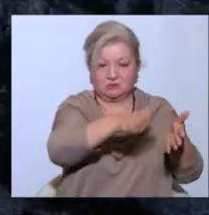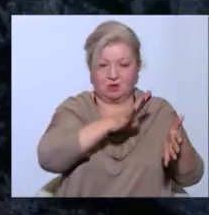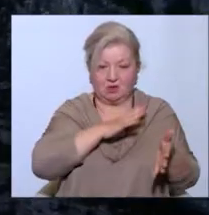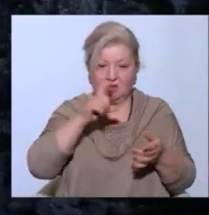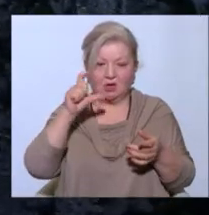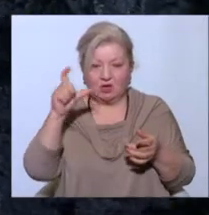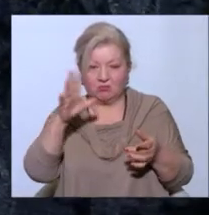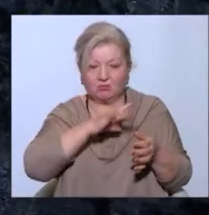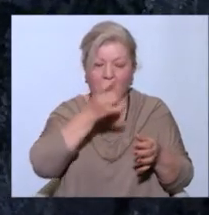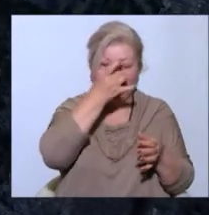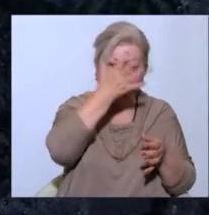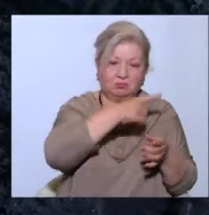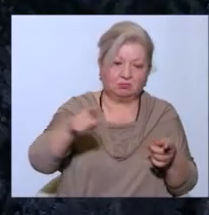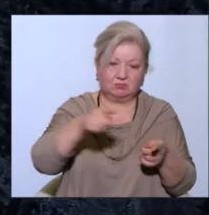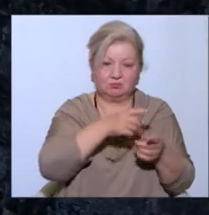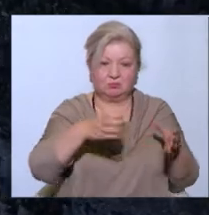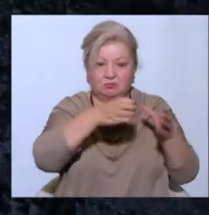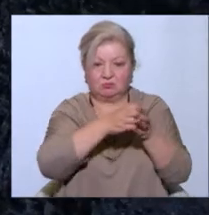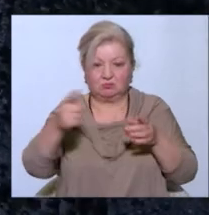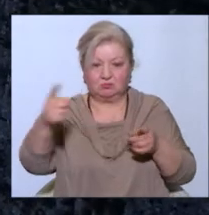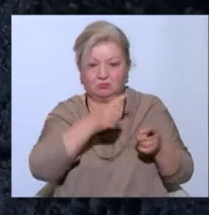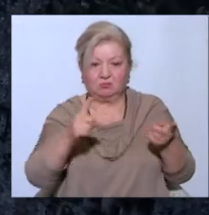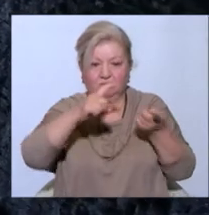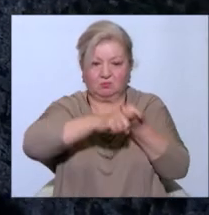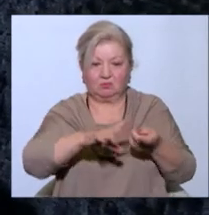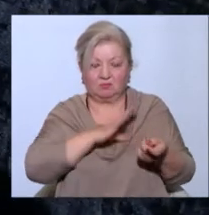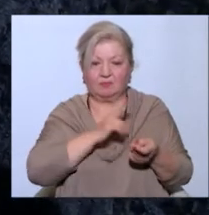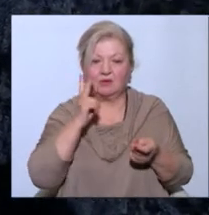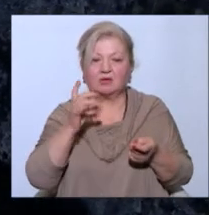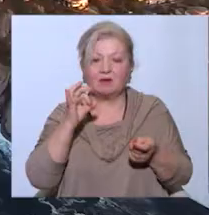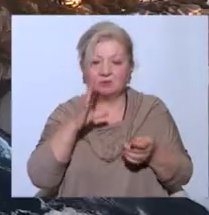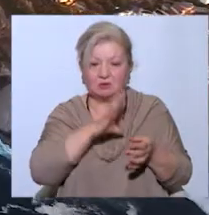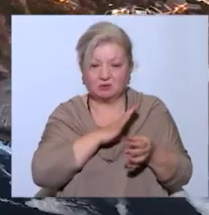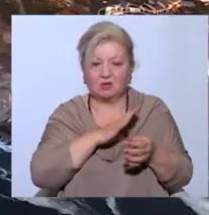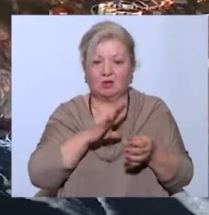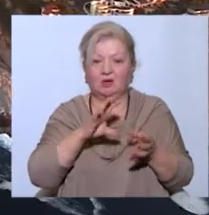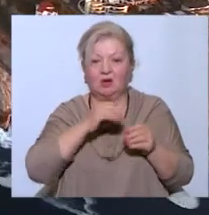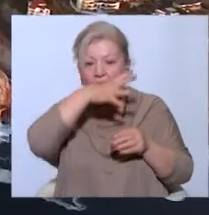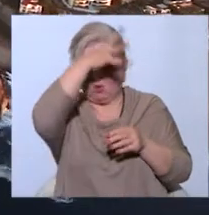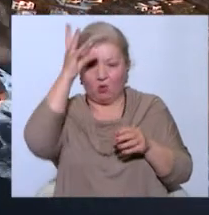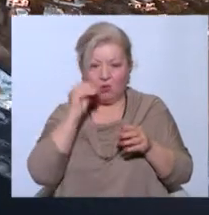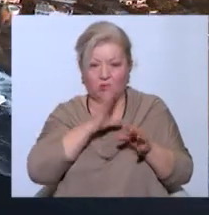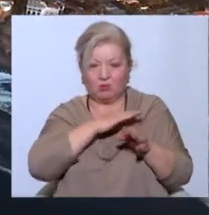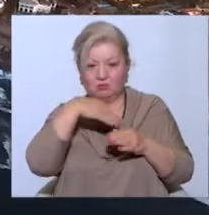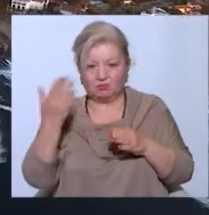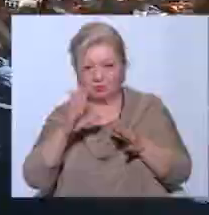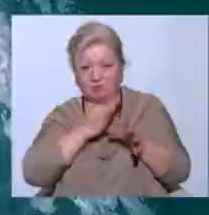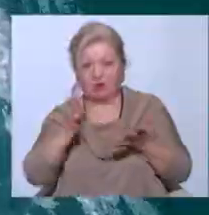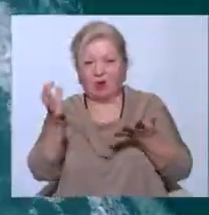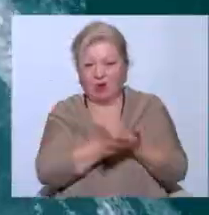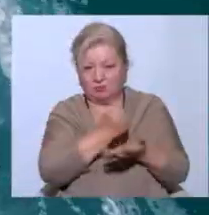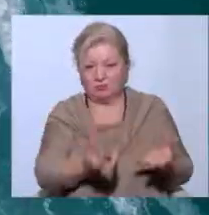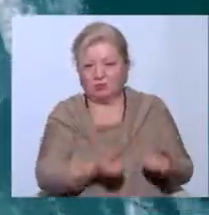ევროპისათვის და ევროპის კონტინენტურ ნაწილთან აკავშირებდა. კეიპტაუნი, რომელიც ჰოლანდიელების მხრიდან იქნა აღმოჩენილი